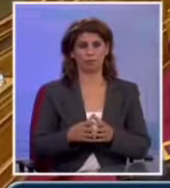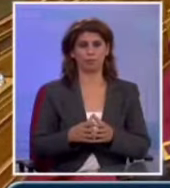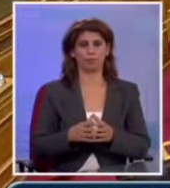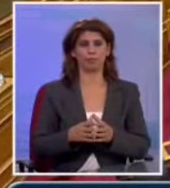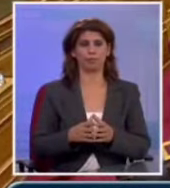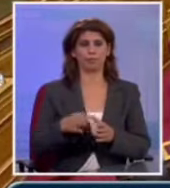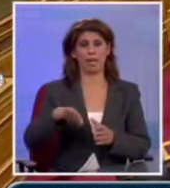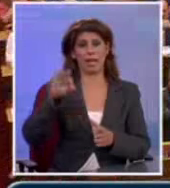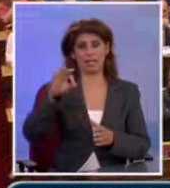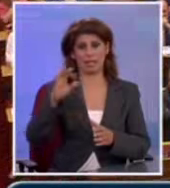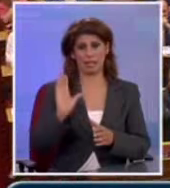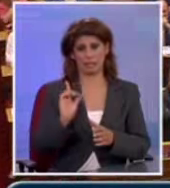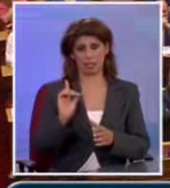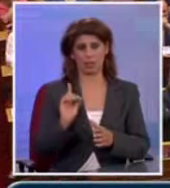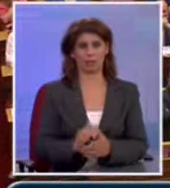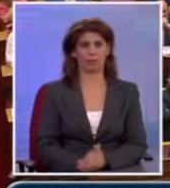εξαίρεση βέβαια